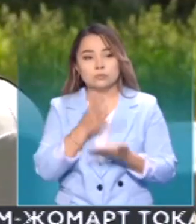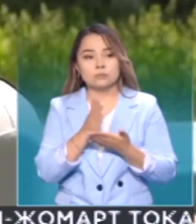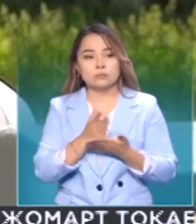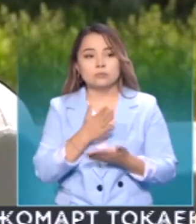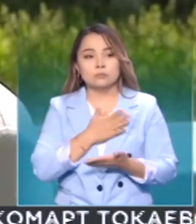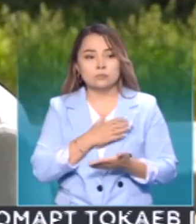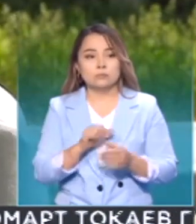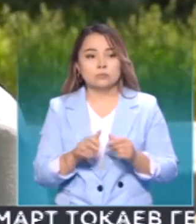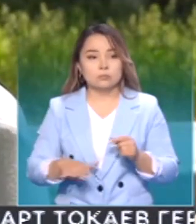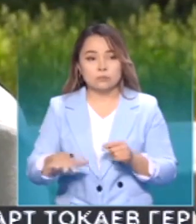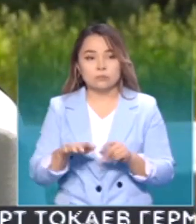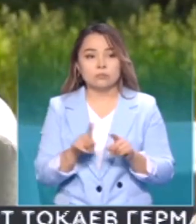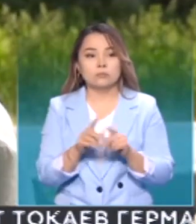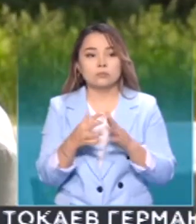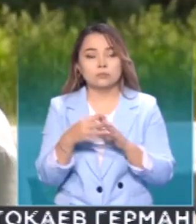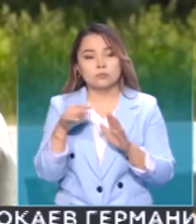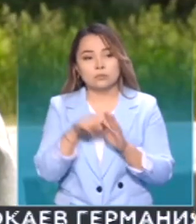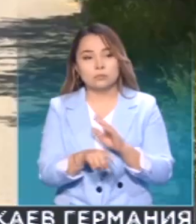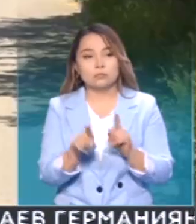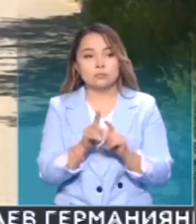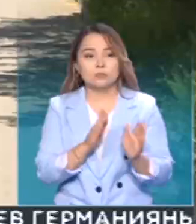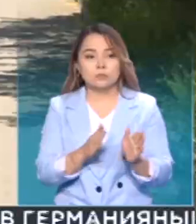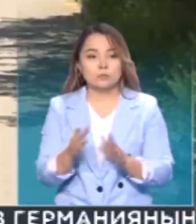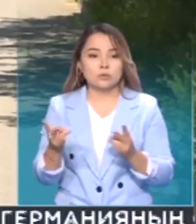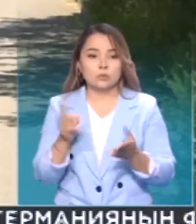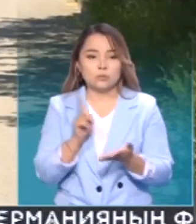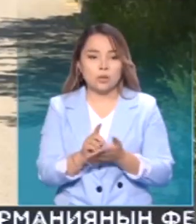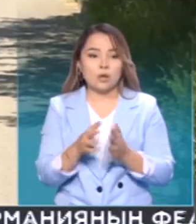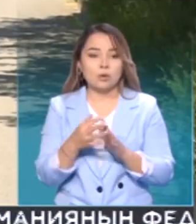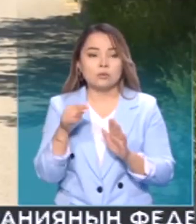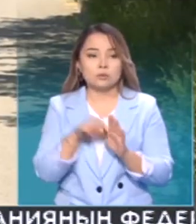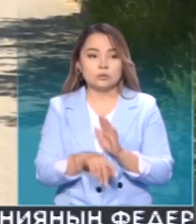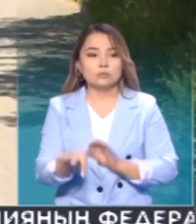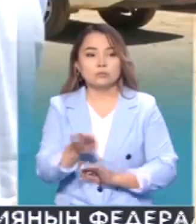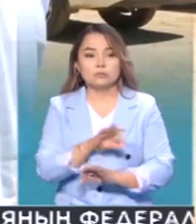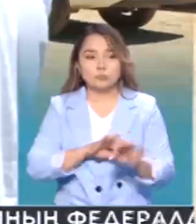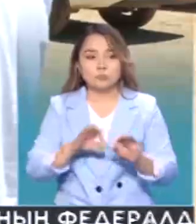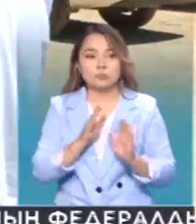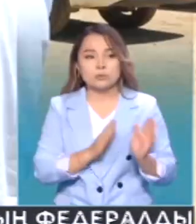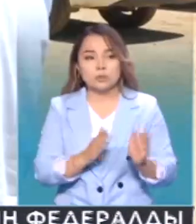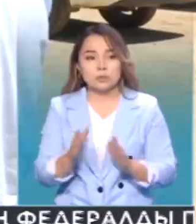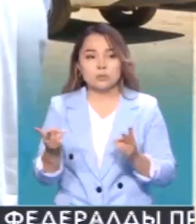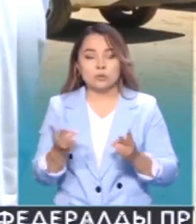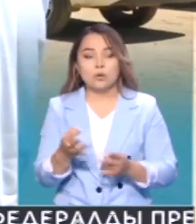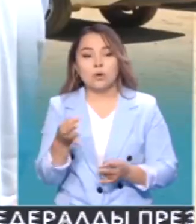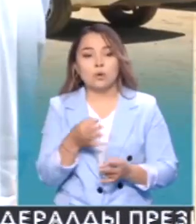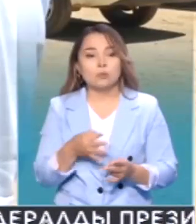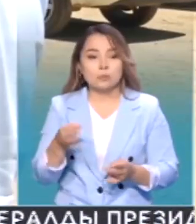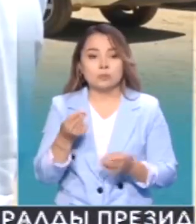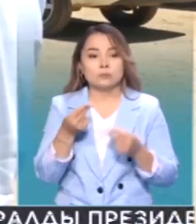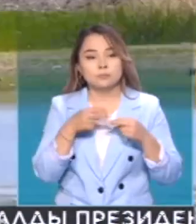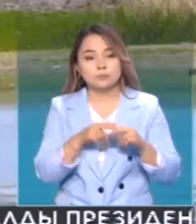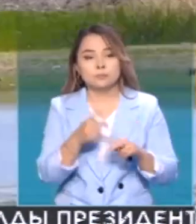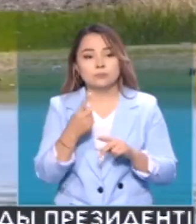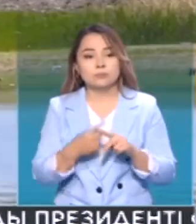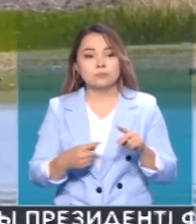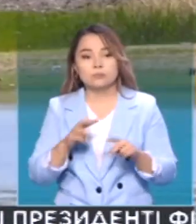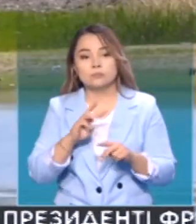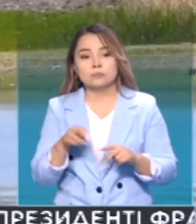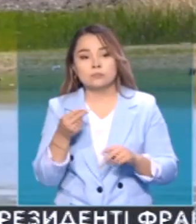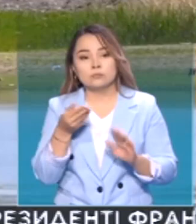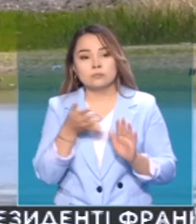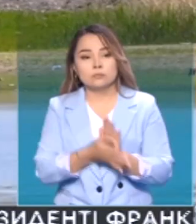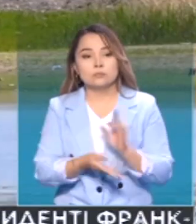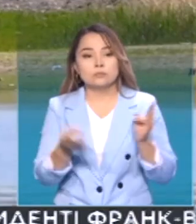үшін жағажаймен қоса ауылдың ішінде реттеу керек. Ауылдың ішімен инфрақұрылымды реттеу үшін биыл облыс қазынасынан 1,5 миллиард теңге бөлінген.